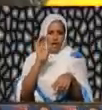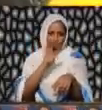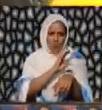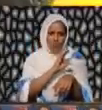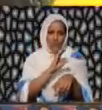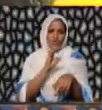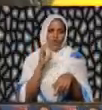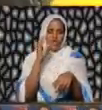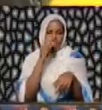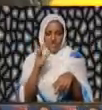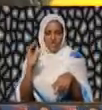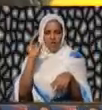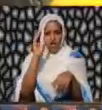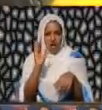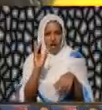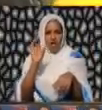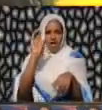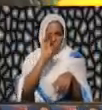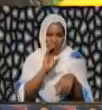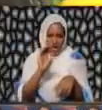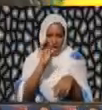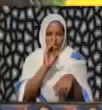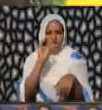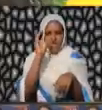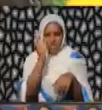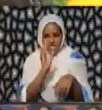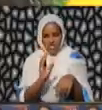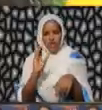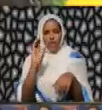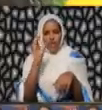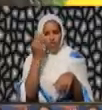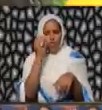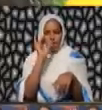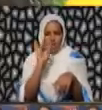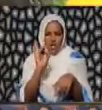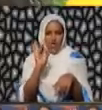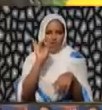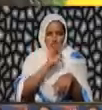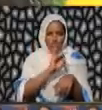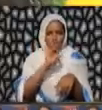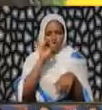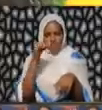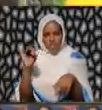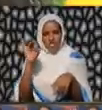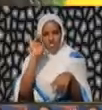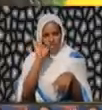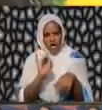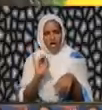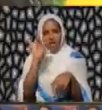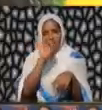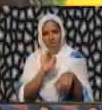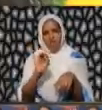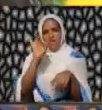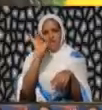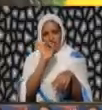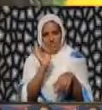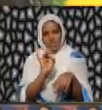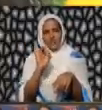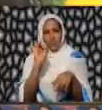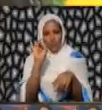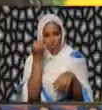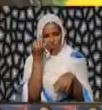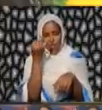ሀሁ ሄ ሀ ሄ ህ ሆ ለ ሎ ሌ ላ